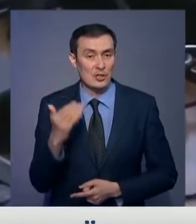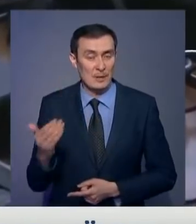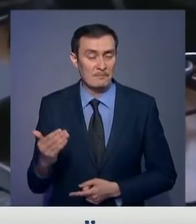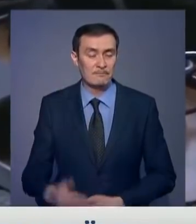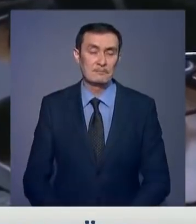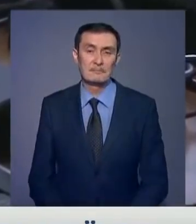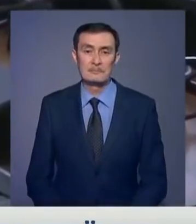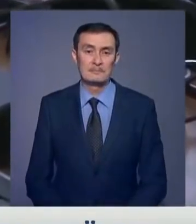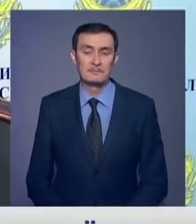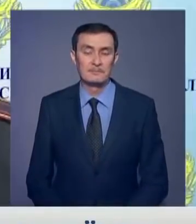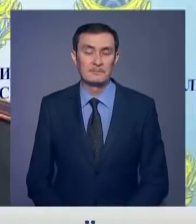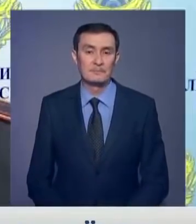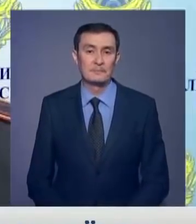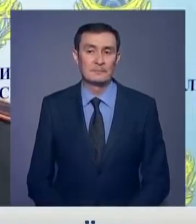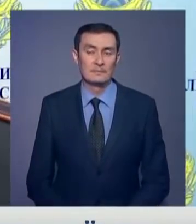подозреваемый.